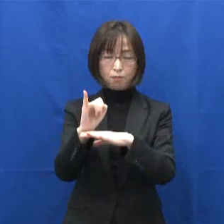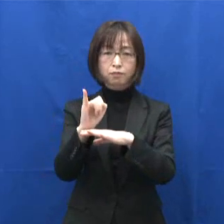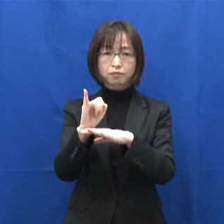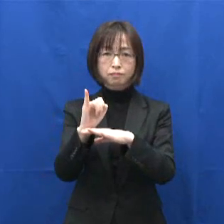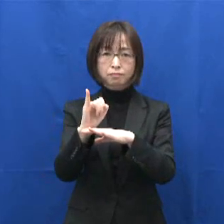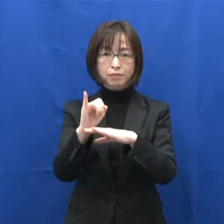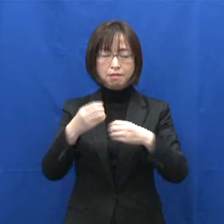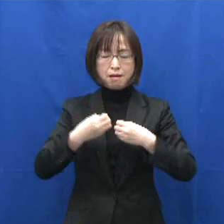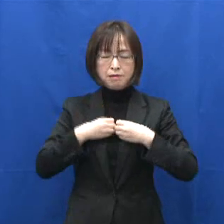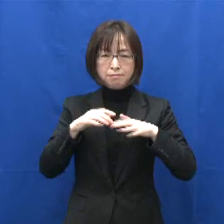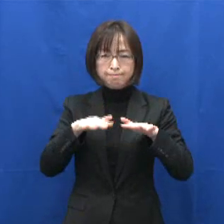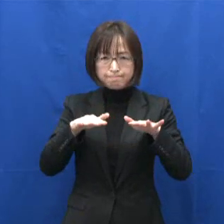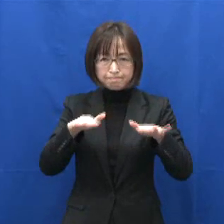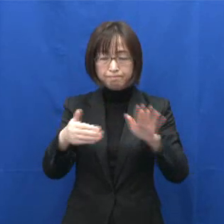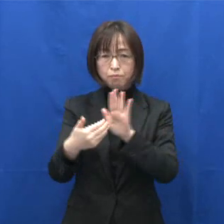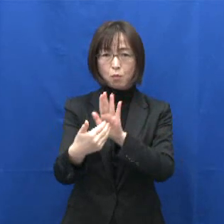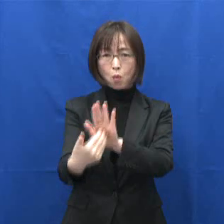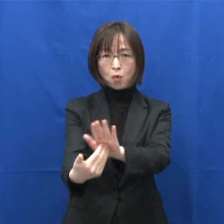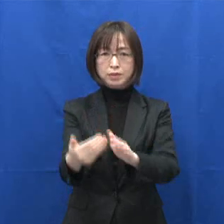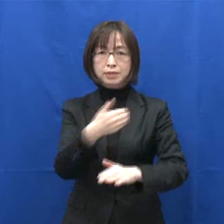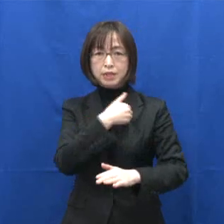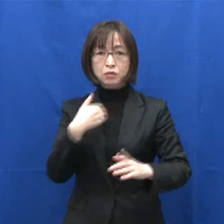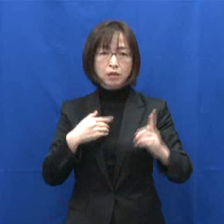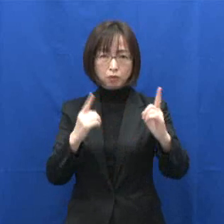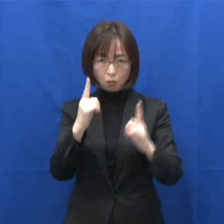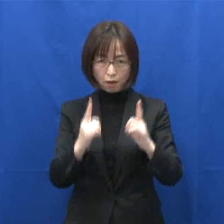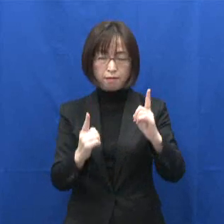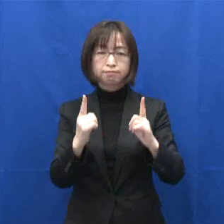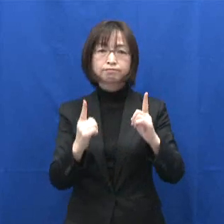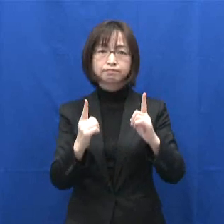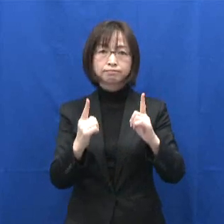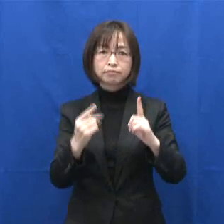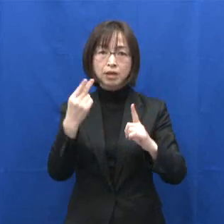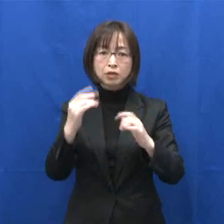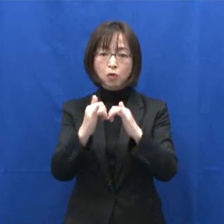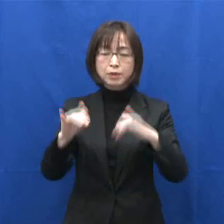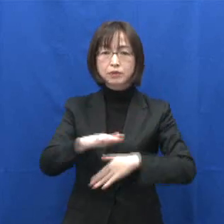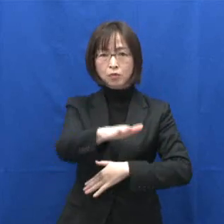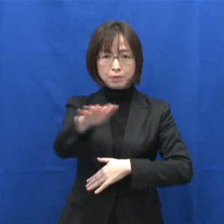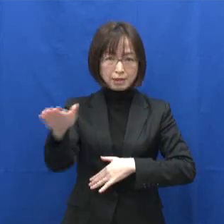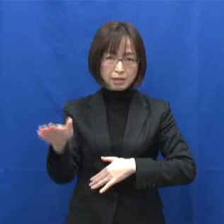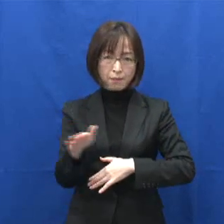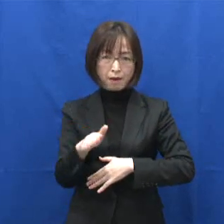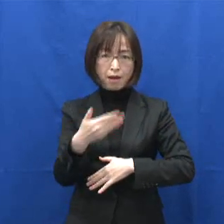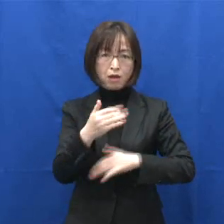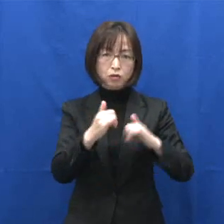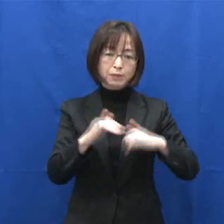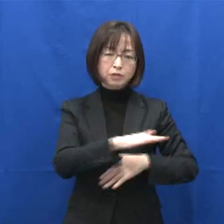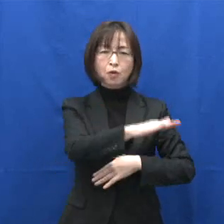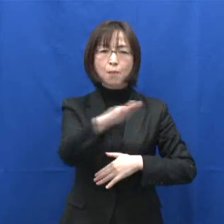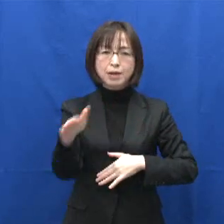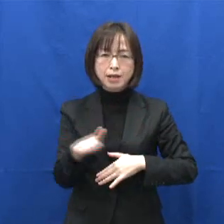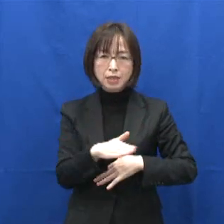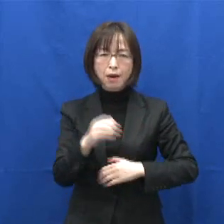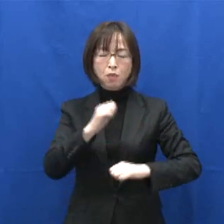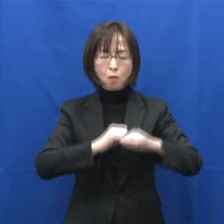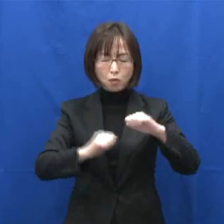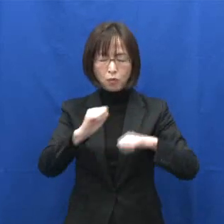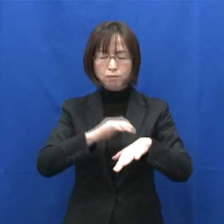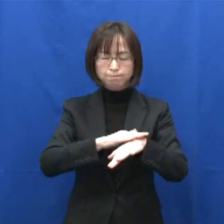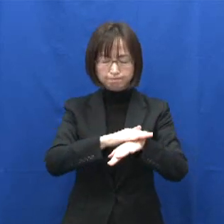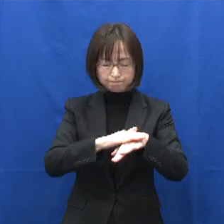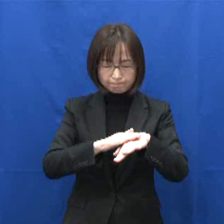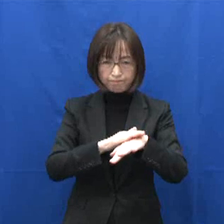感染拡大を防止できるか否かは都民の皆様、区民の皆さんの行動にかかっていると